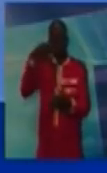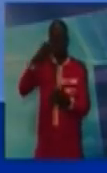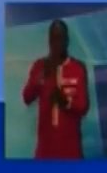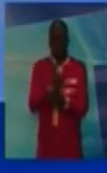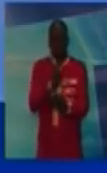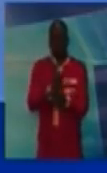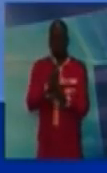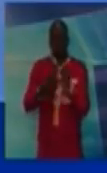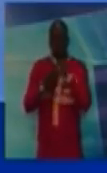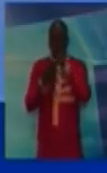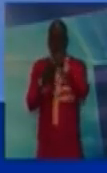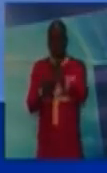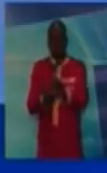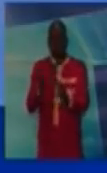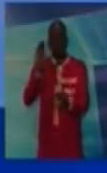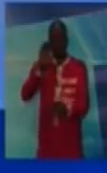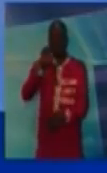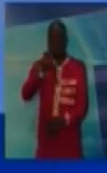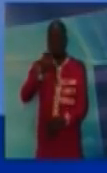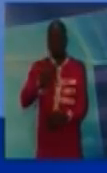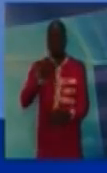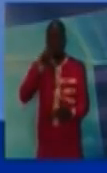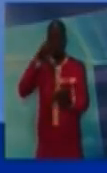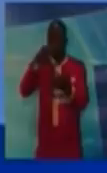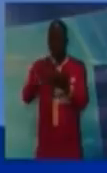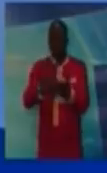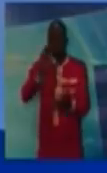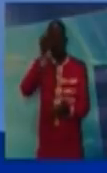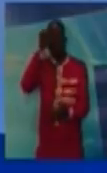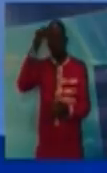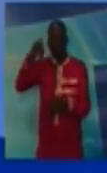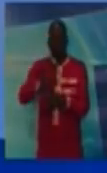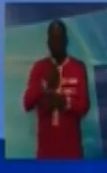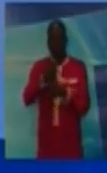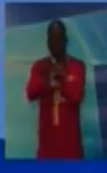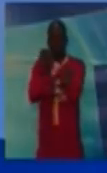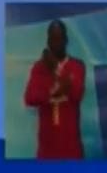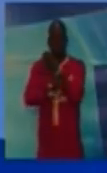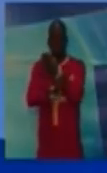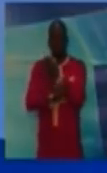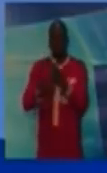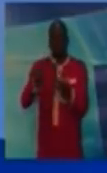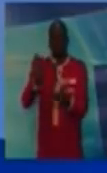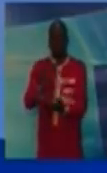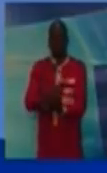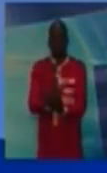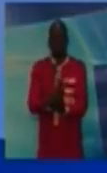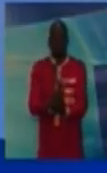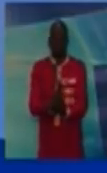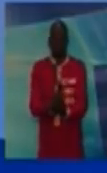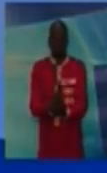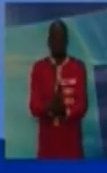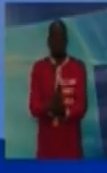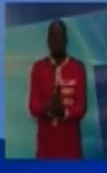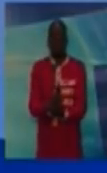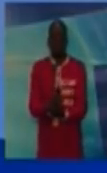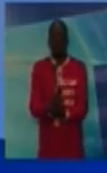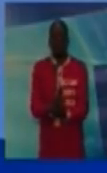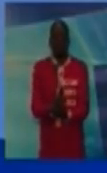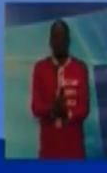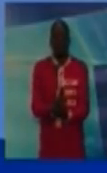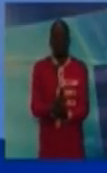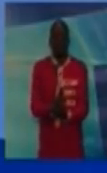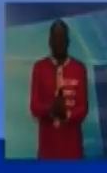allé présenter sa lettre de cabinet au ministre des Affaires étrangères. Le compte-rendu de Idrissa Ouarga et